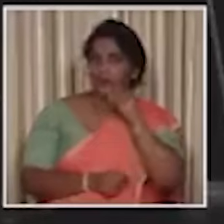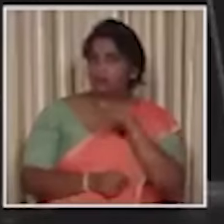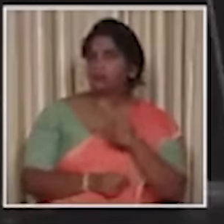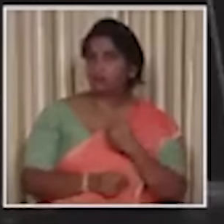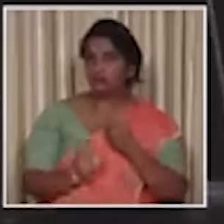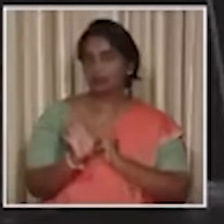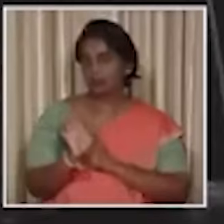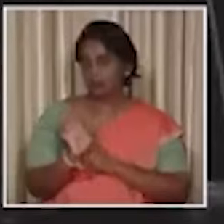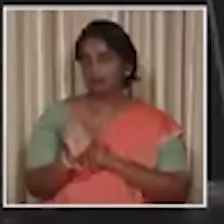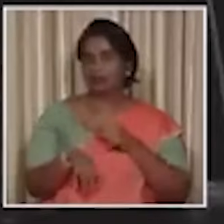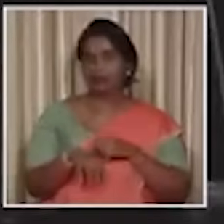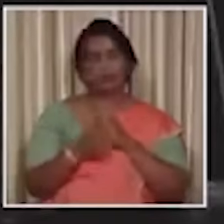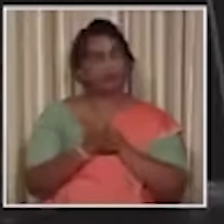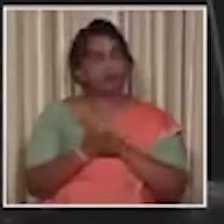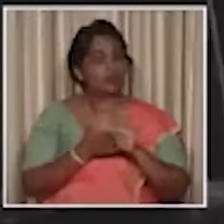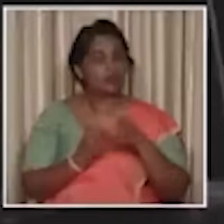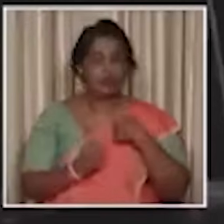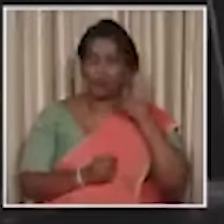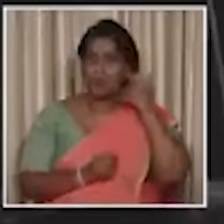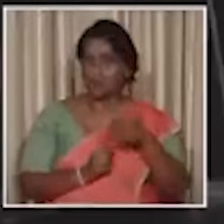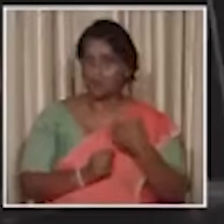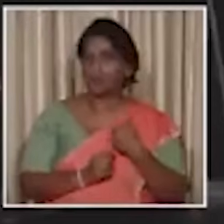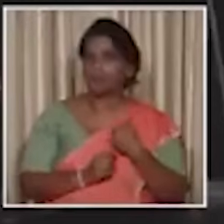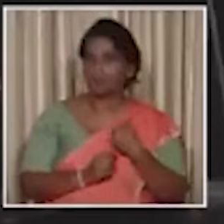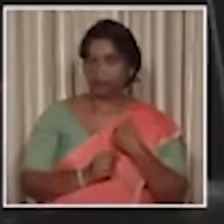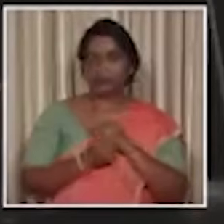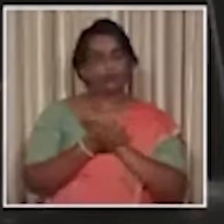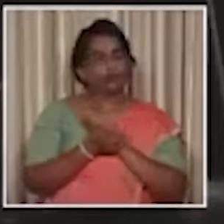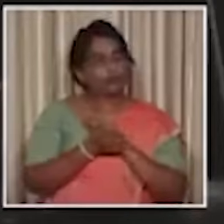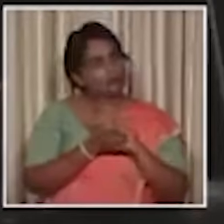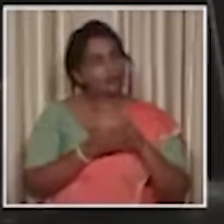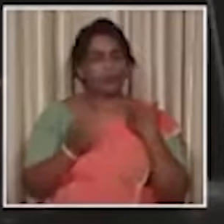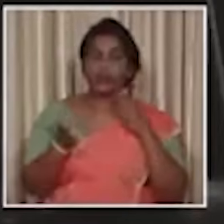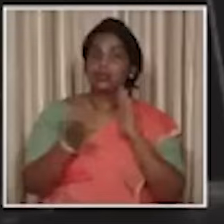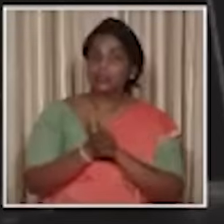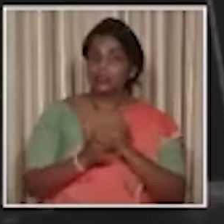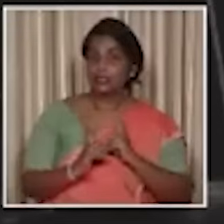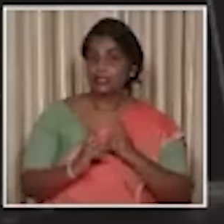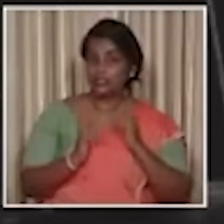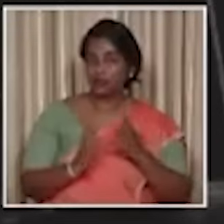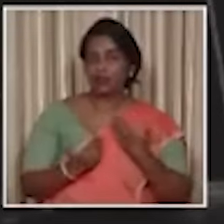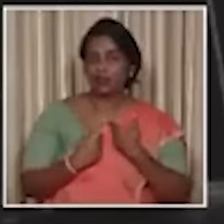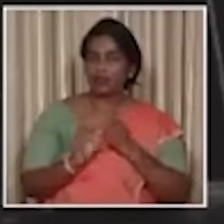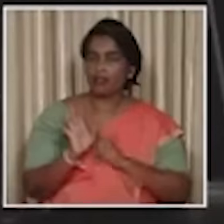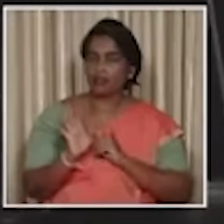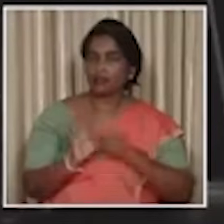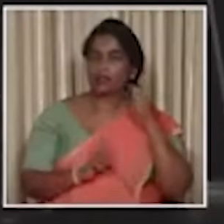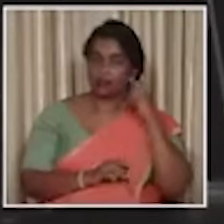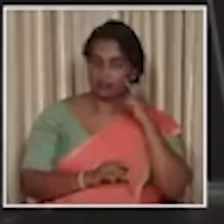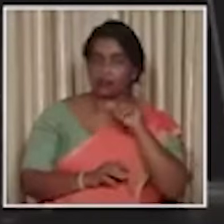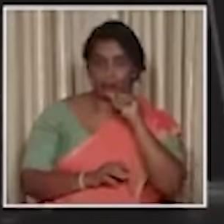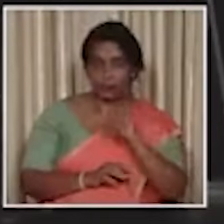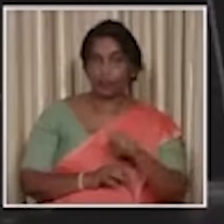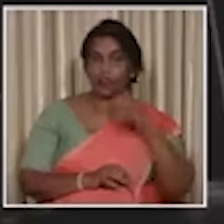எல்லோரும் நல்லிணக்கத்தை விரும்புகிறோம். நாங்கள் எல்லாரும் இந்த நாட்டிலே சமாதானமாக வாழ வேண்டும் என்று கருதுகிறோம். இங்கே ஒரு மின்சார பிரச்சனையிலிருந்து